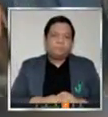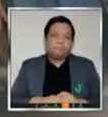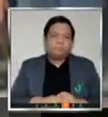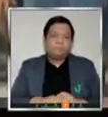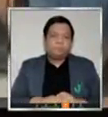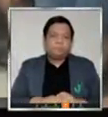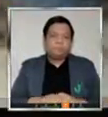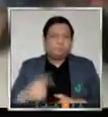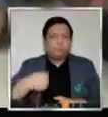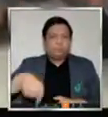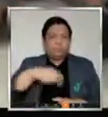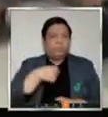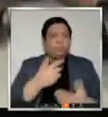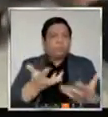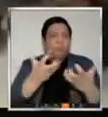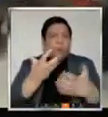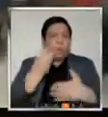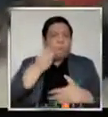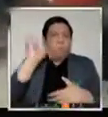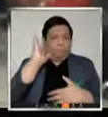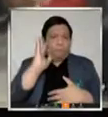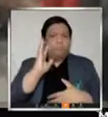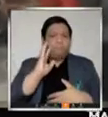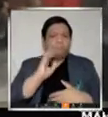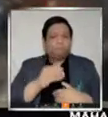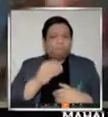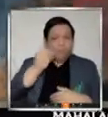Kami po ay gustong-gusto na naming umuwi.